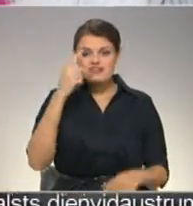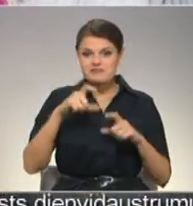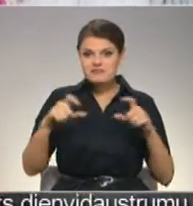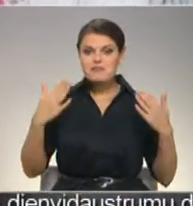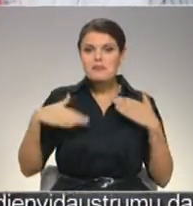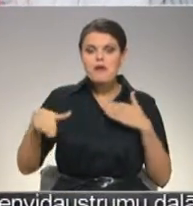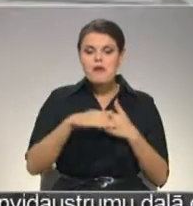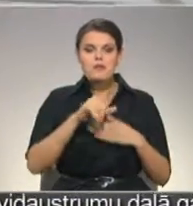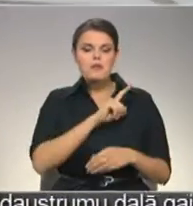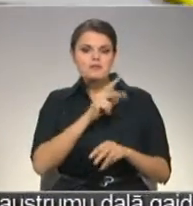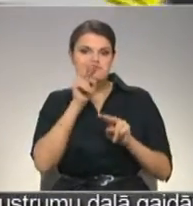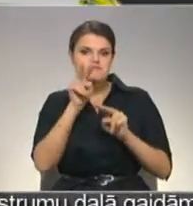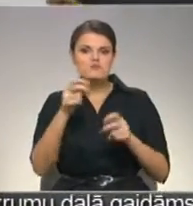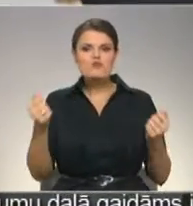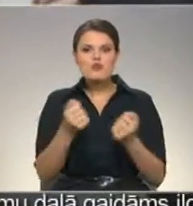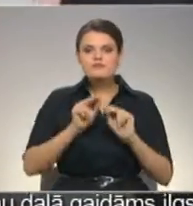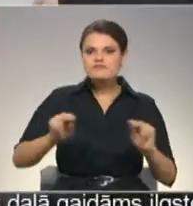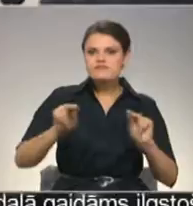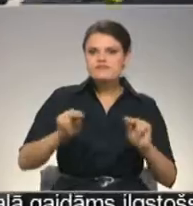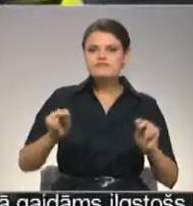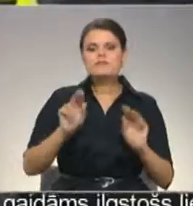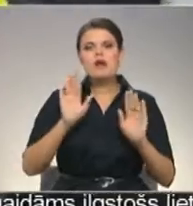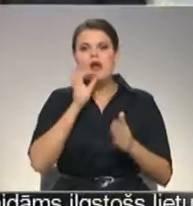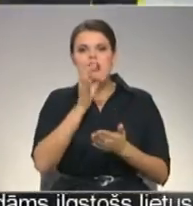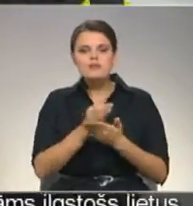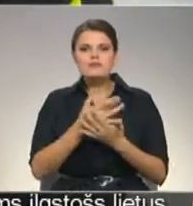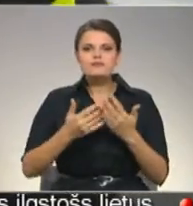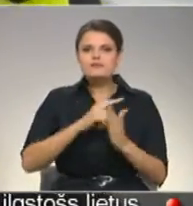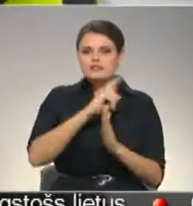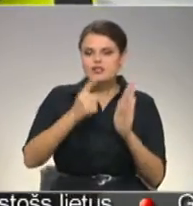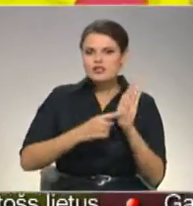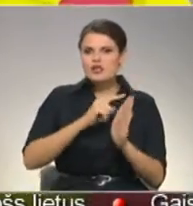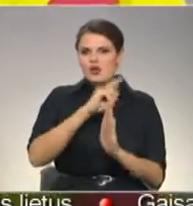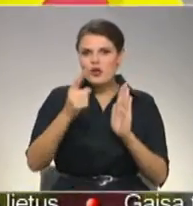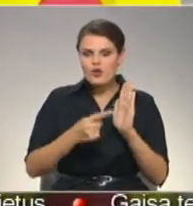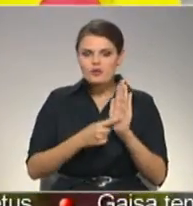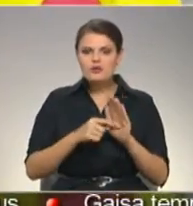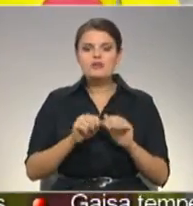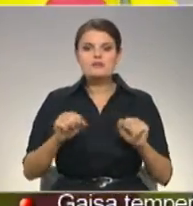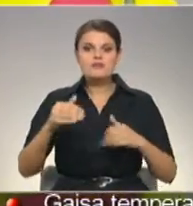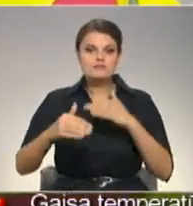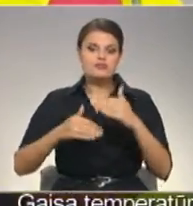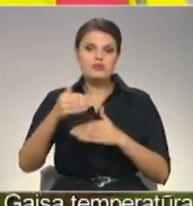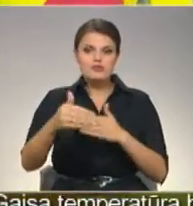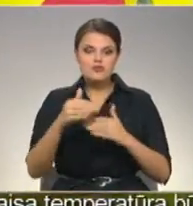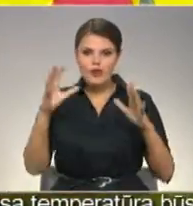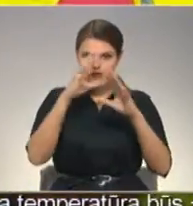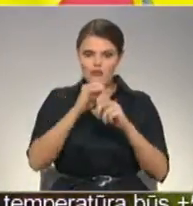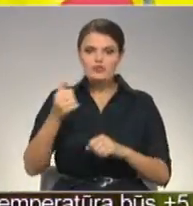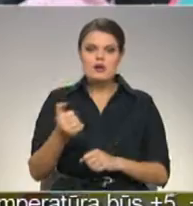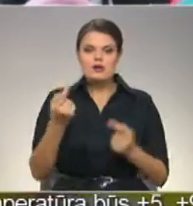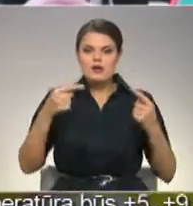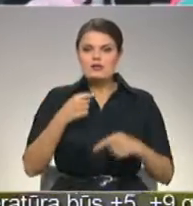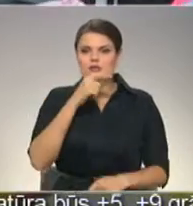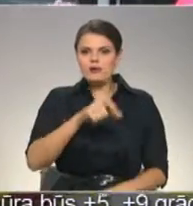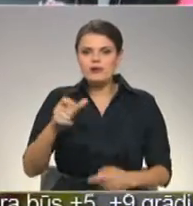vērīgi ieklausās nodarbībā par drošību un aktīvi atbild uz pašvaldības policijas darbinieku jautājumiem. Tā kā straujiem soļiem tuvojas tumšākais gada laiks,